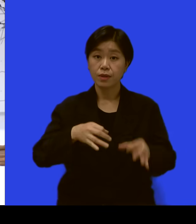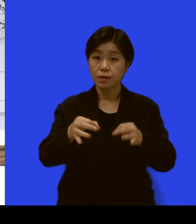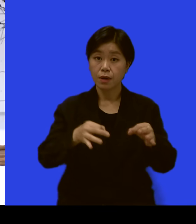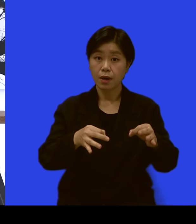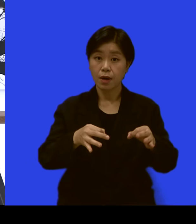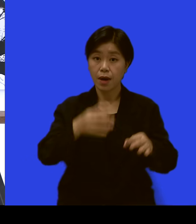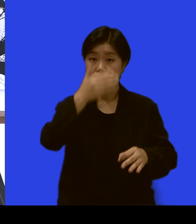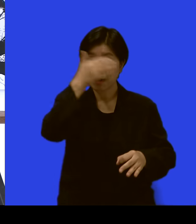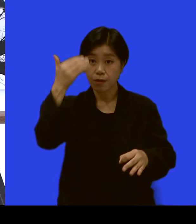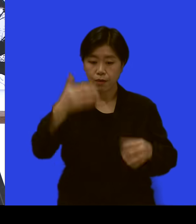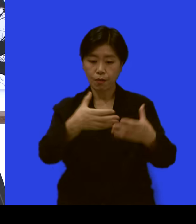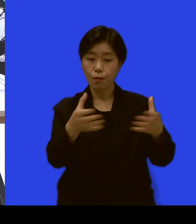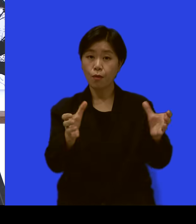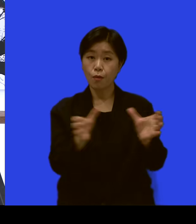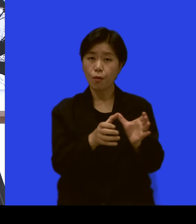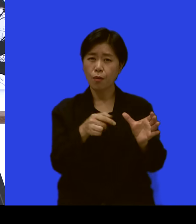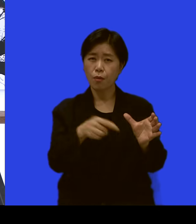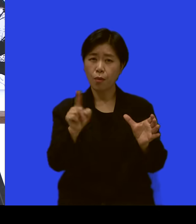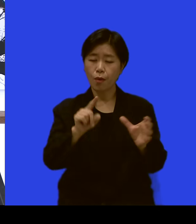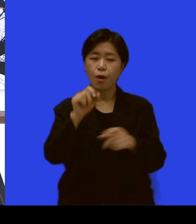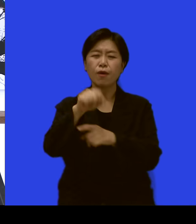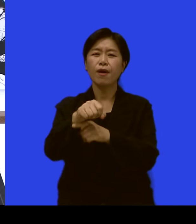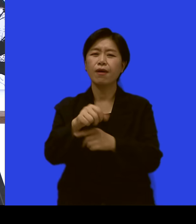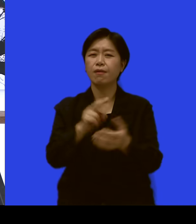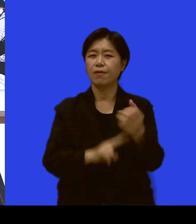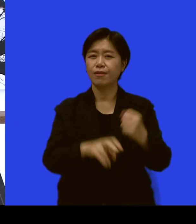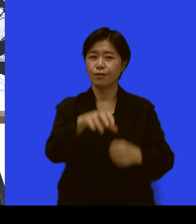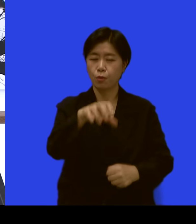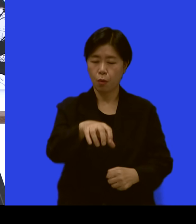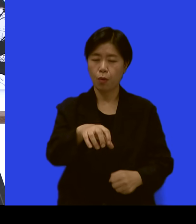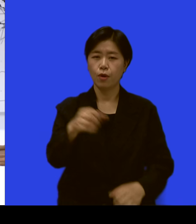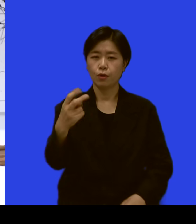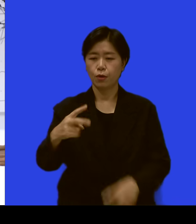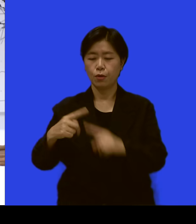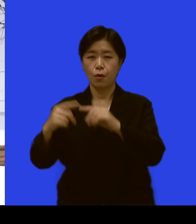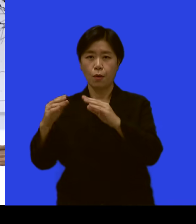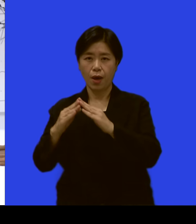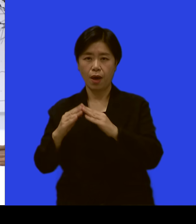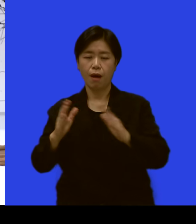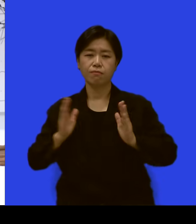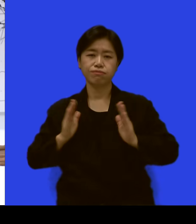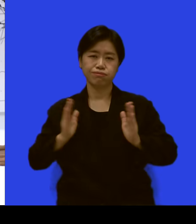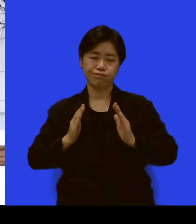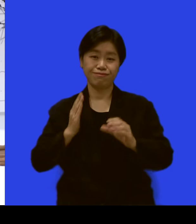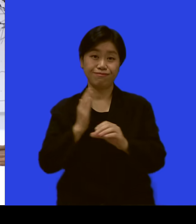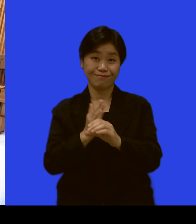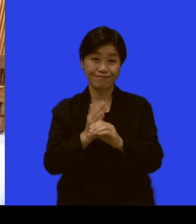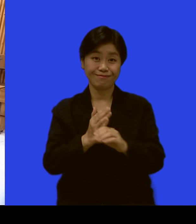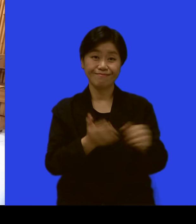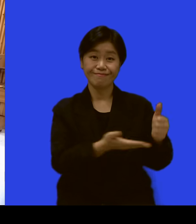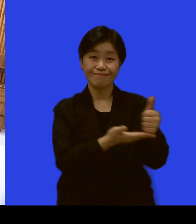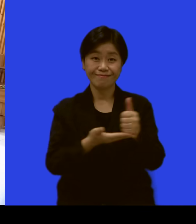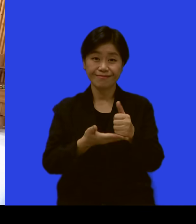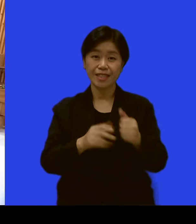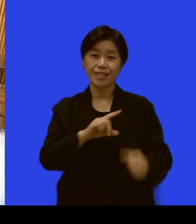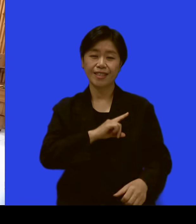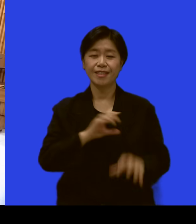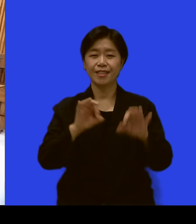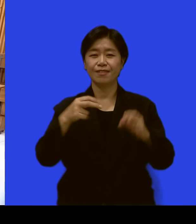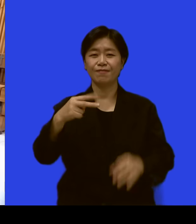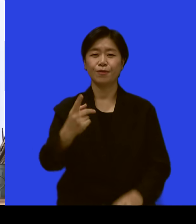가게 이사님이시면서 그리고 그리스도의 몸 교회를 담임하고 계십니다. 자, 김동훈 전도사님 한번 모셔보겠습니다. 어서